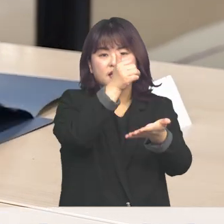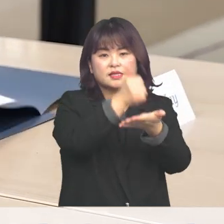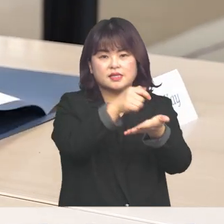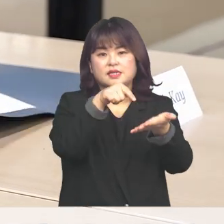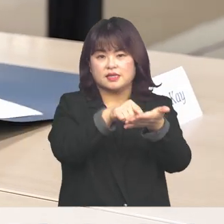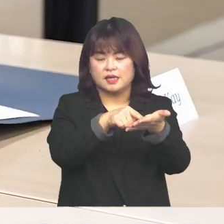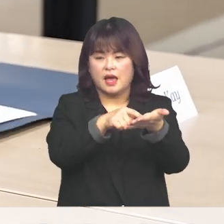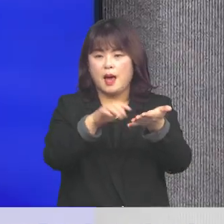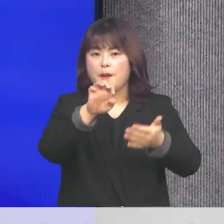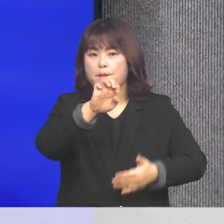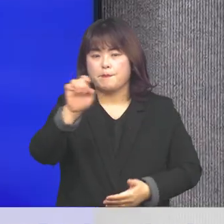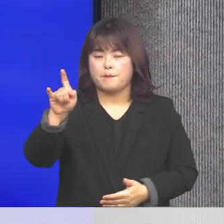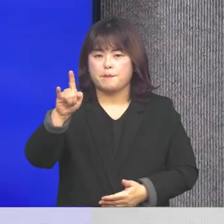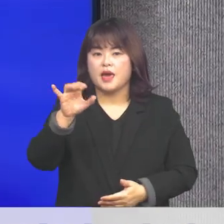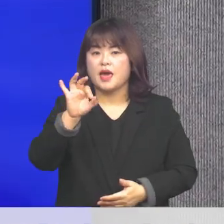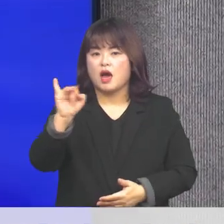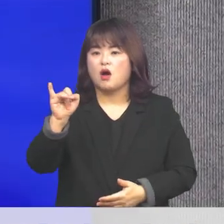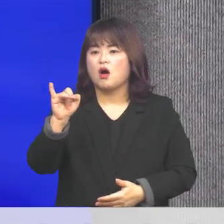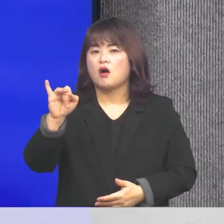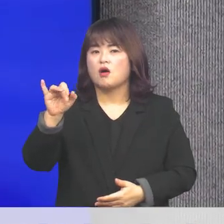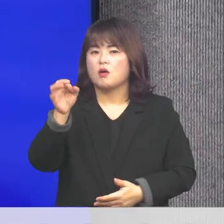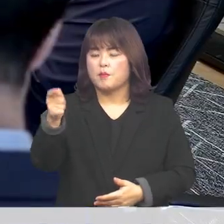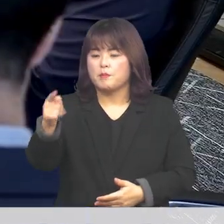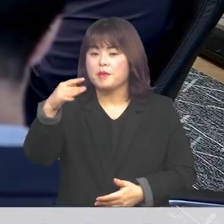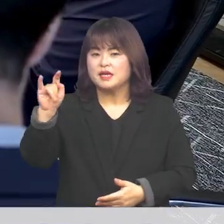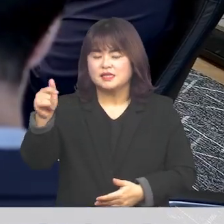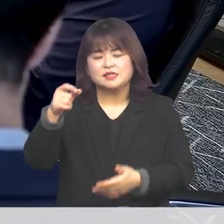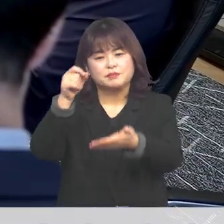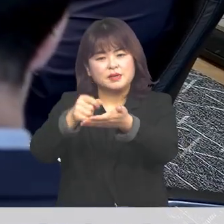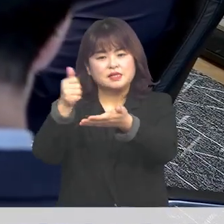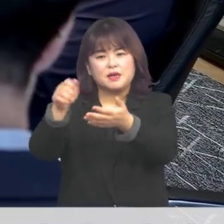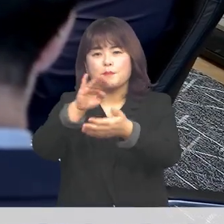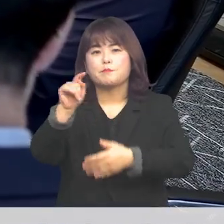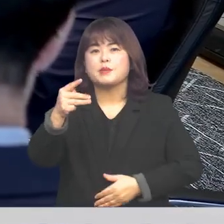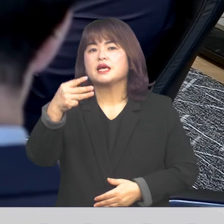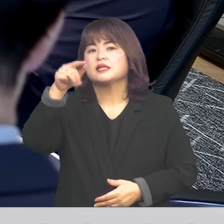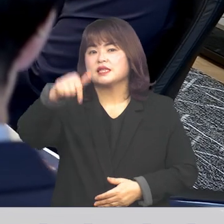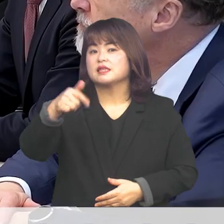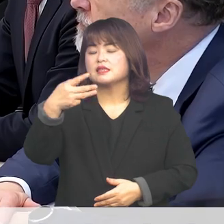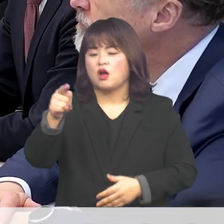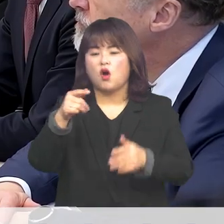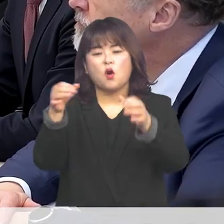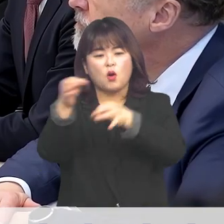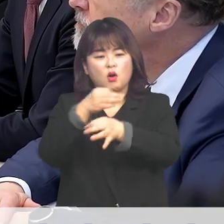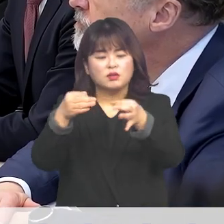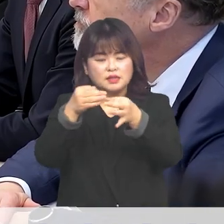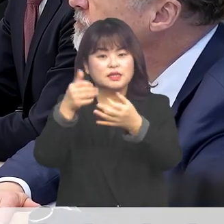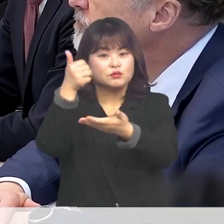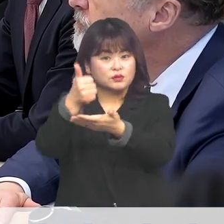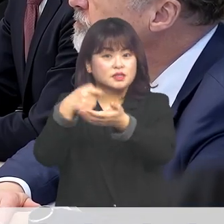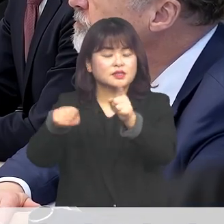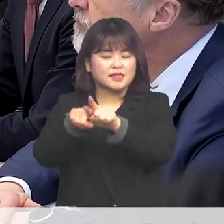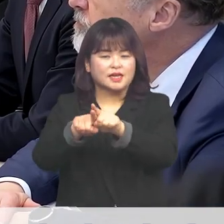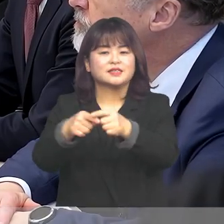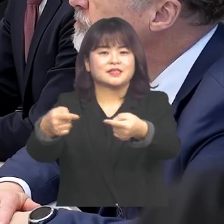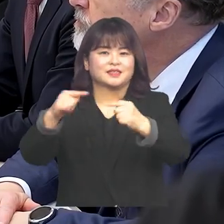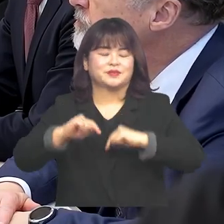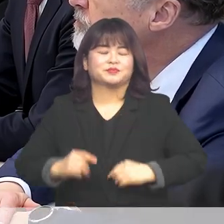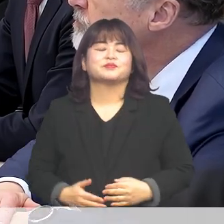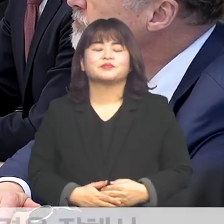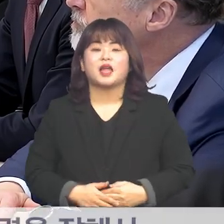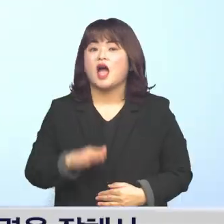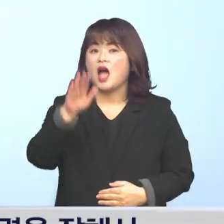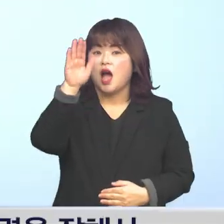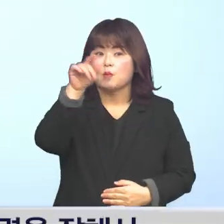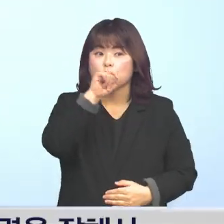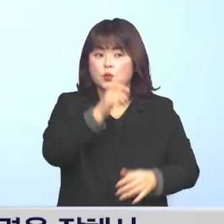이상일 용인특례시장과 페어팩스 카운티 제프리 맥케이 의장, 빅터 호스킨스 경제개발청장 등이 참석했습니다.